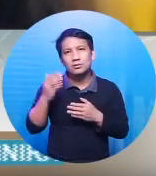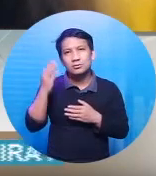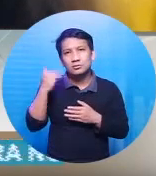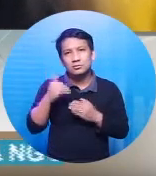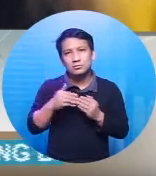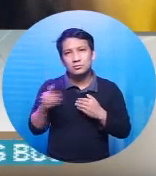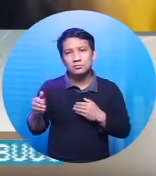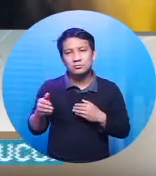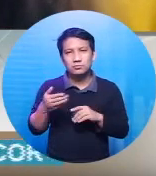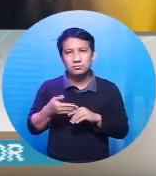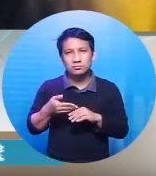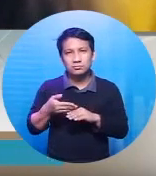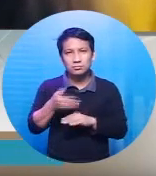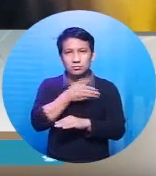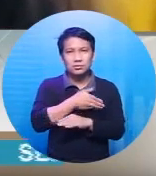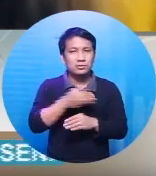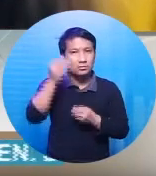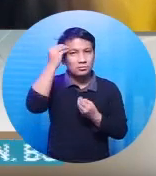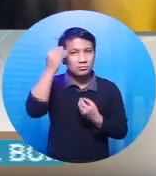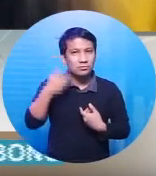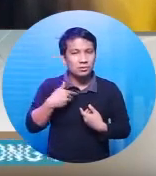eh.